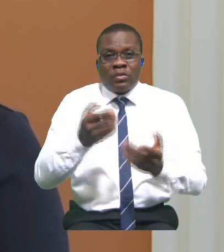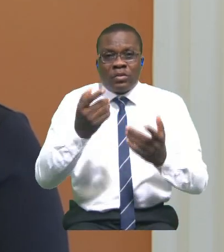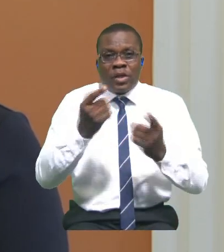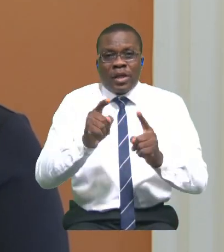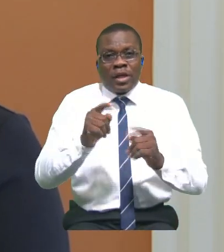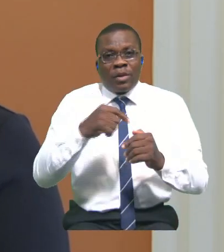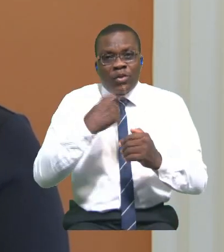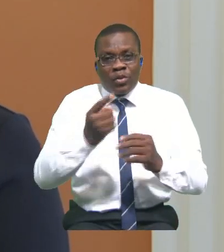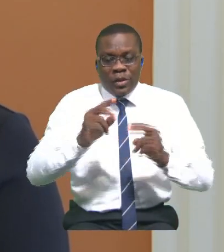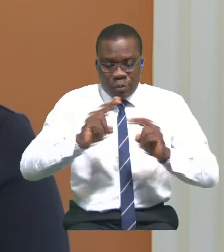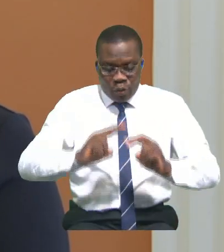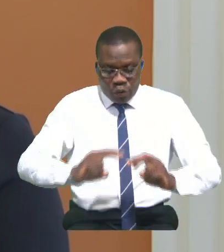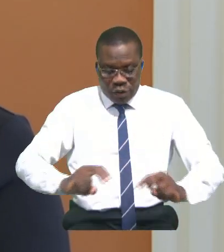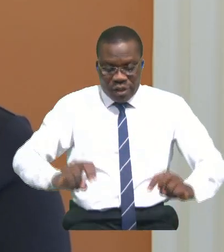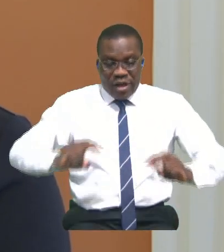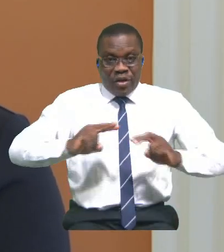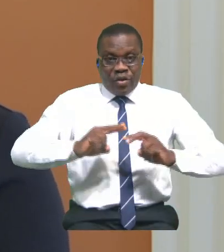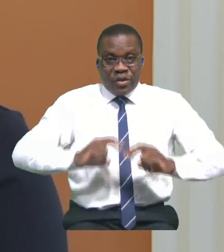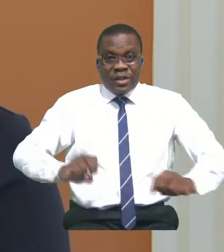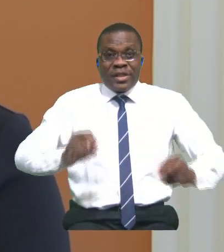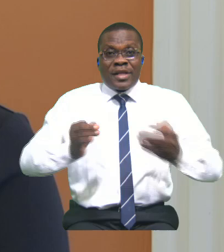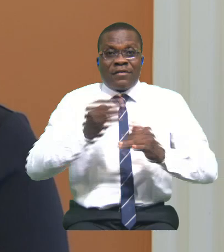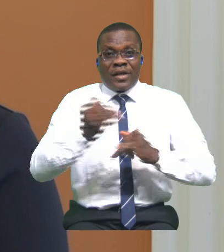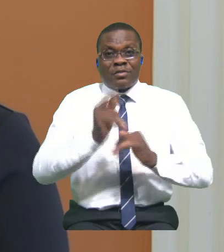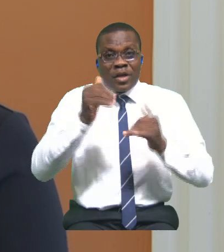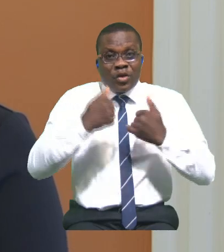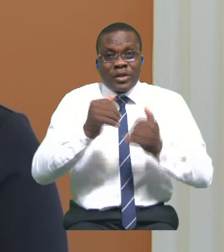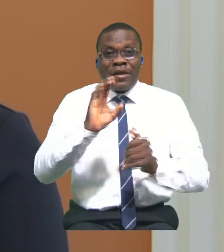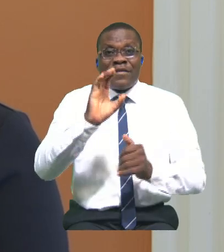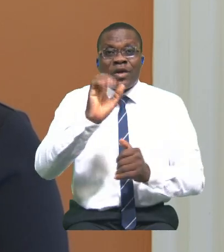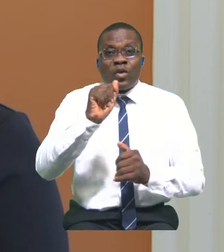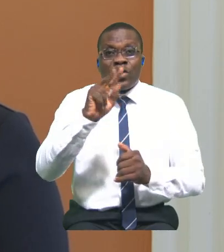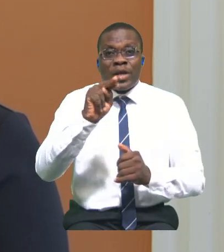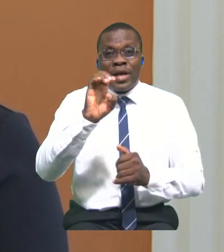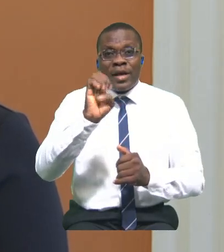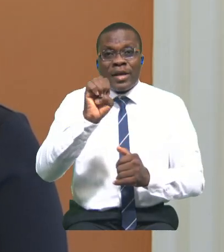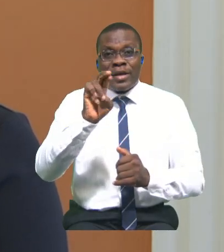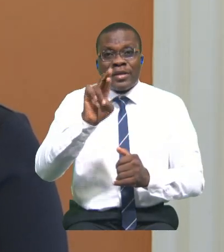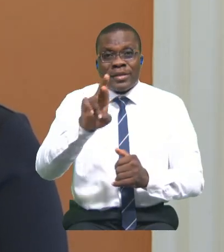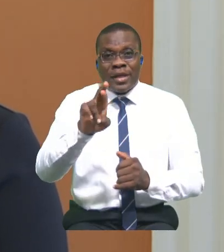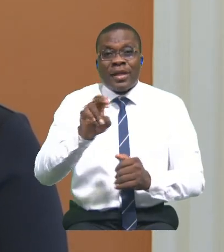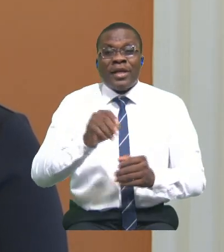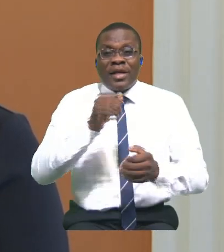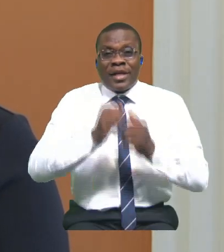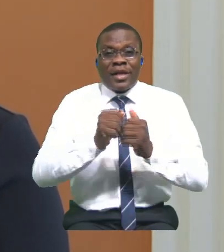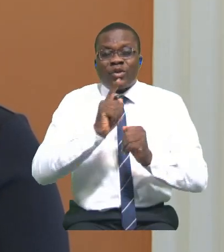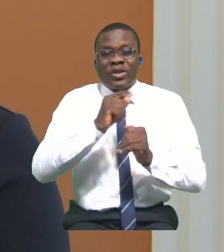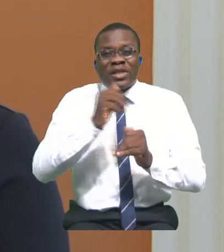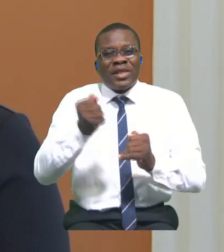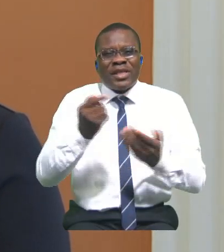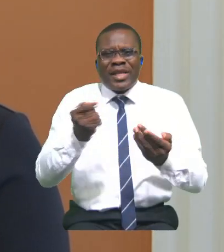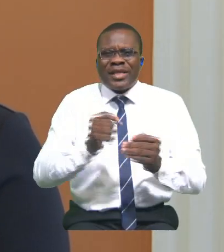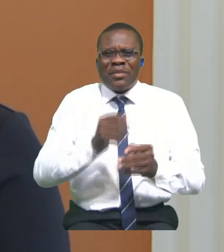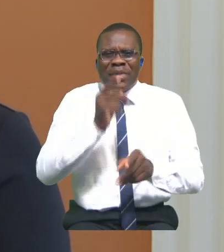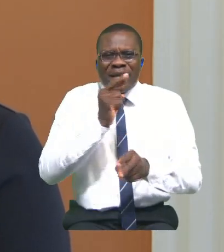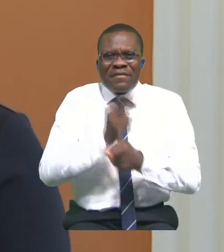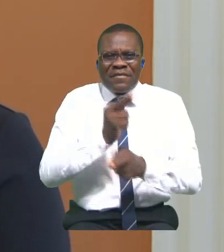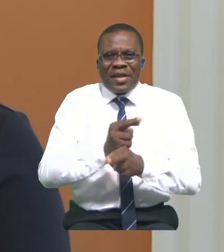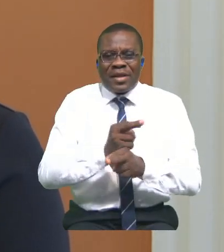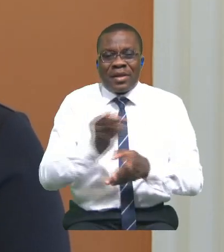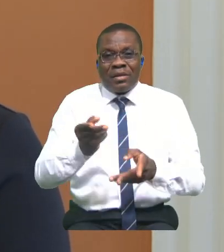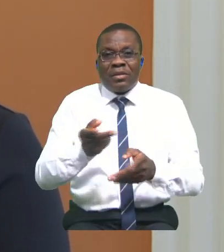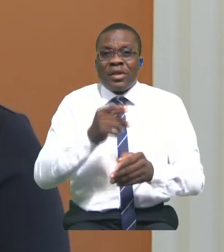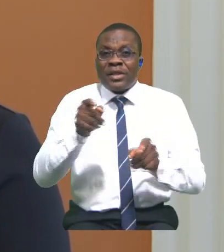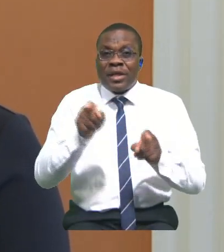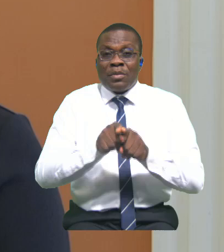diagnostiquer aussi facilement que j'avais le cancer et un cancer qui n'était pas fréquent c'est pas comme le